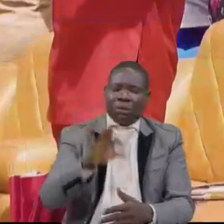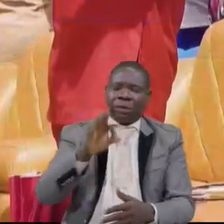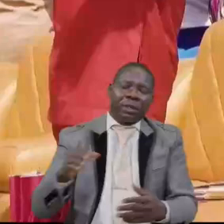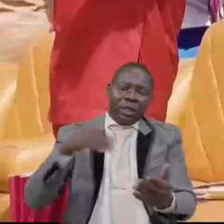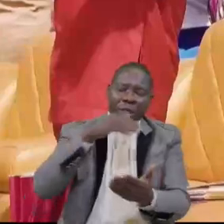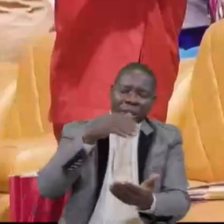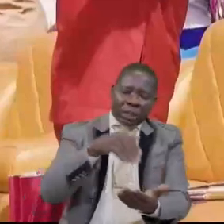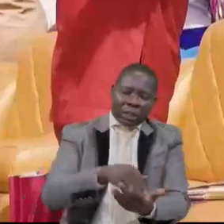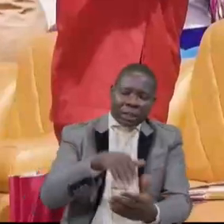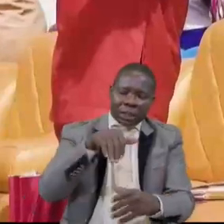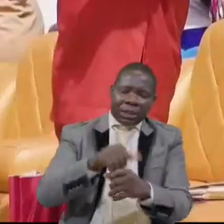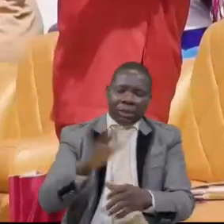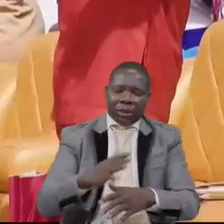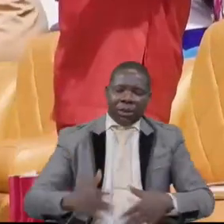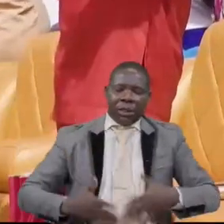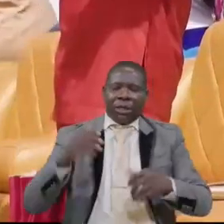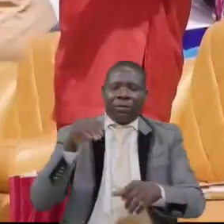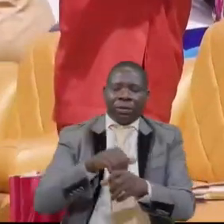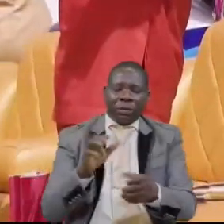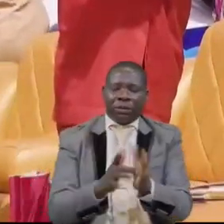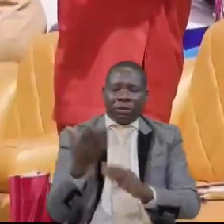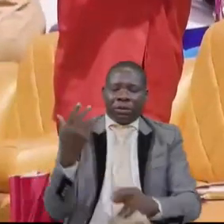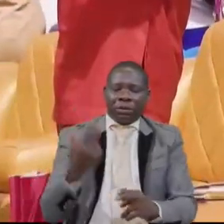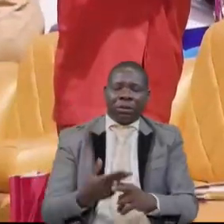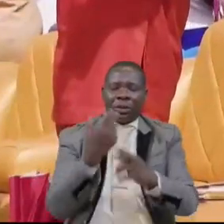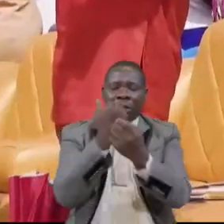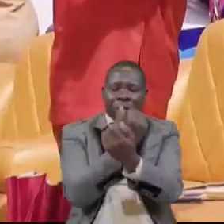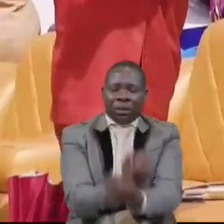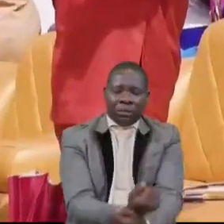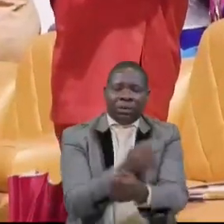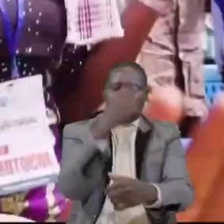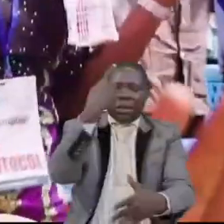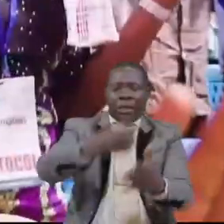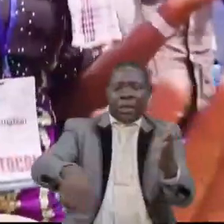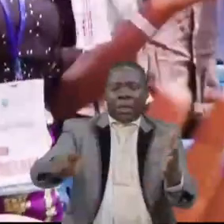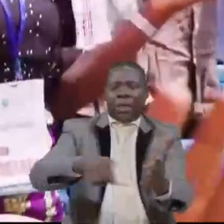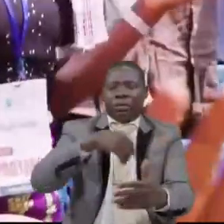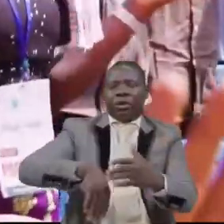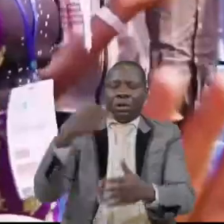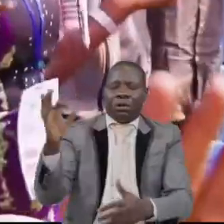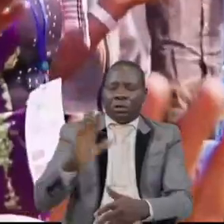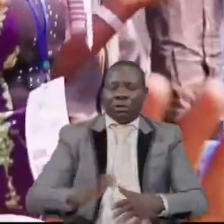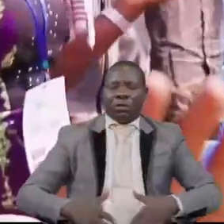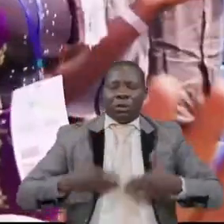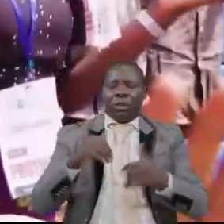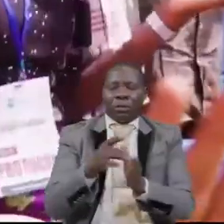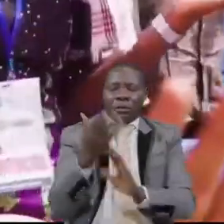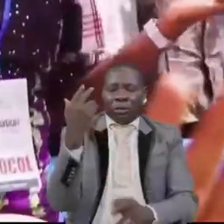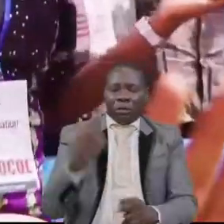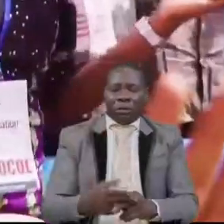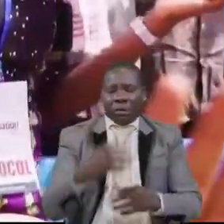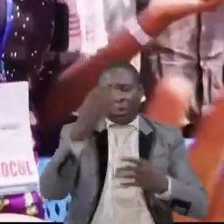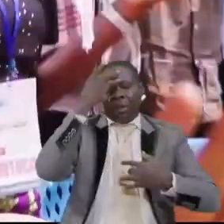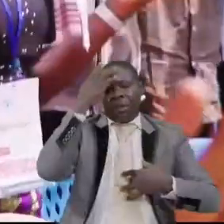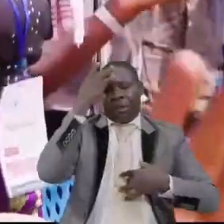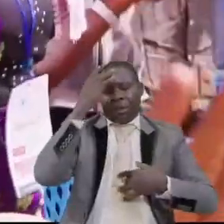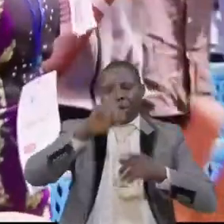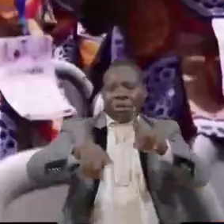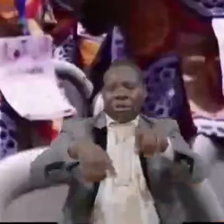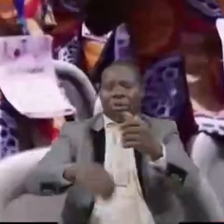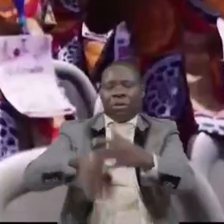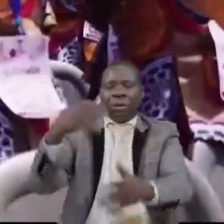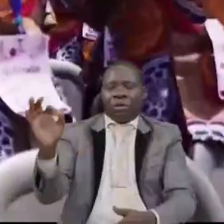vie. La défaite annulée de ta vie. La maladie ôtée de